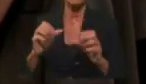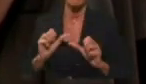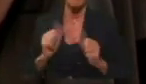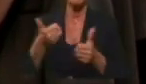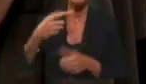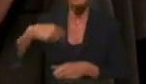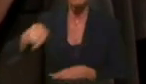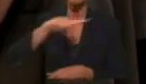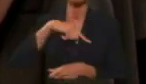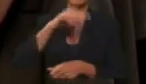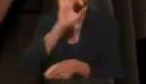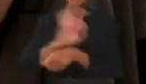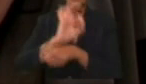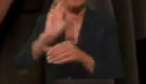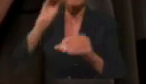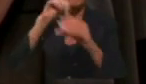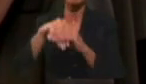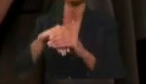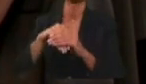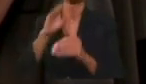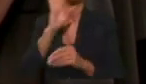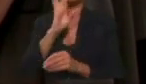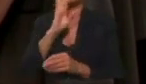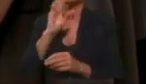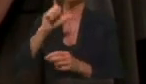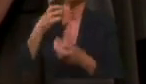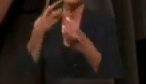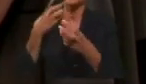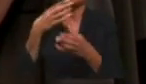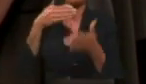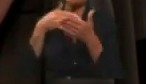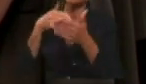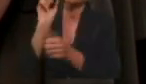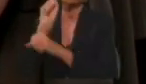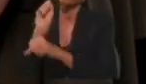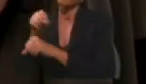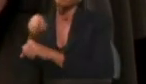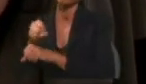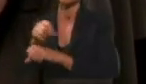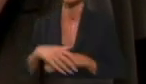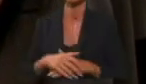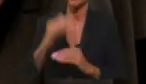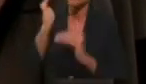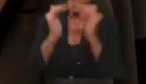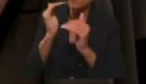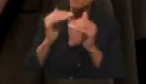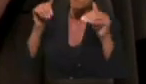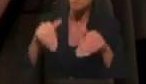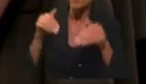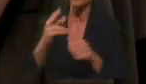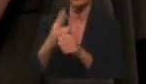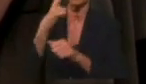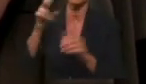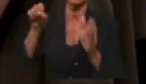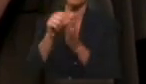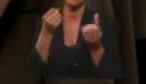naszych projektach uwzględniali te priorytety, o których mówi Komisja Europejska, o których mówi Unia Europejska, takie jak równość szans w dostępie do